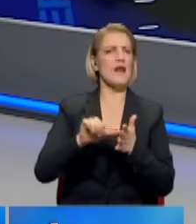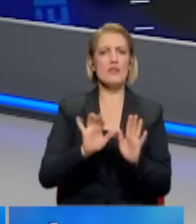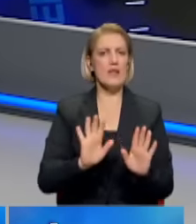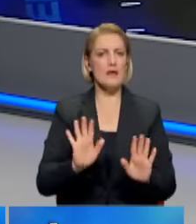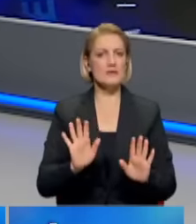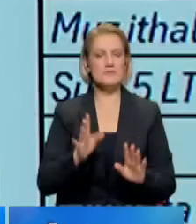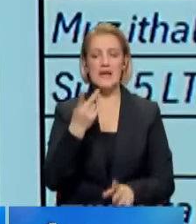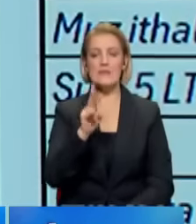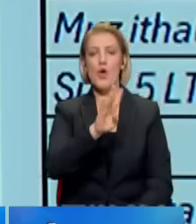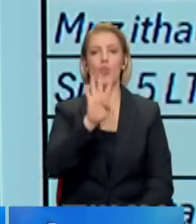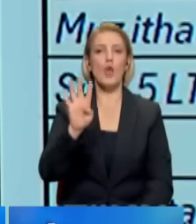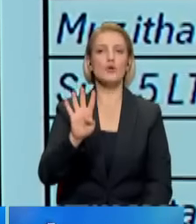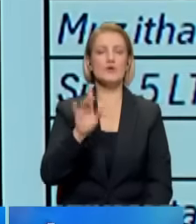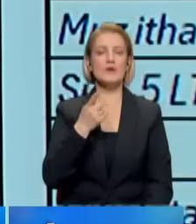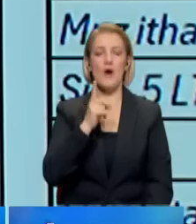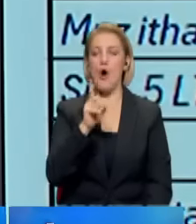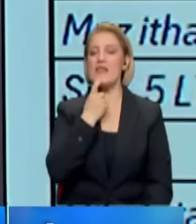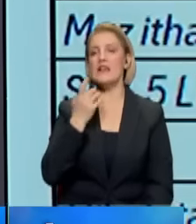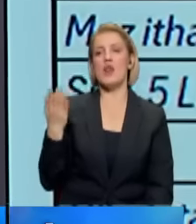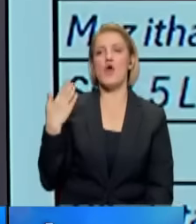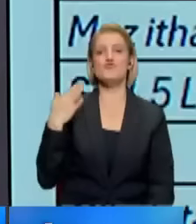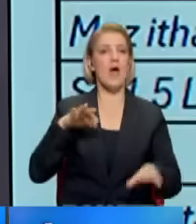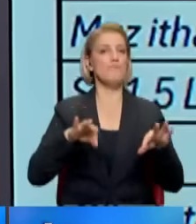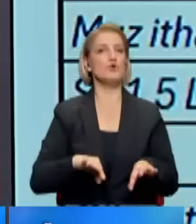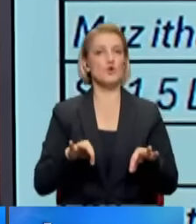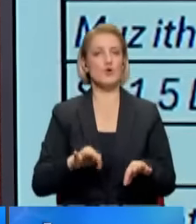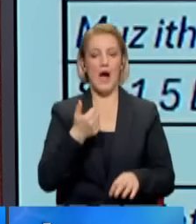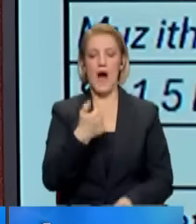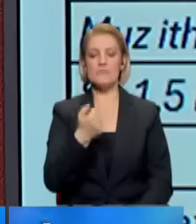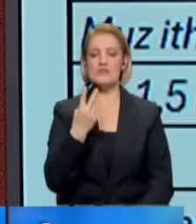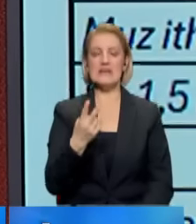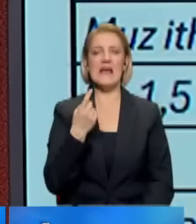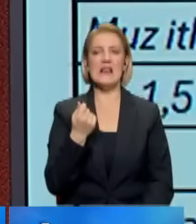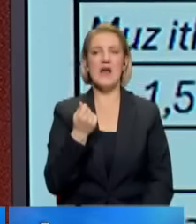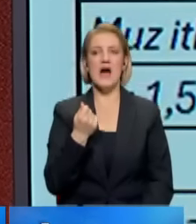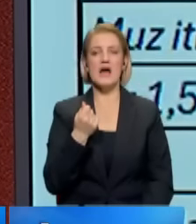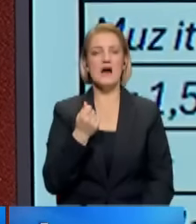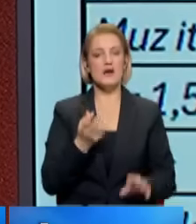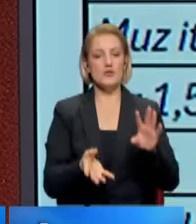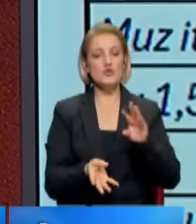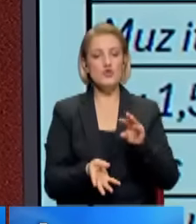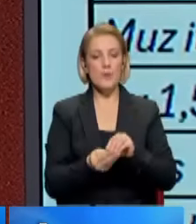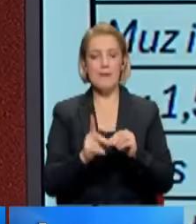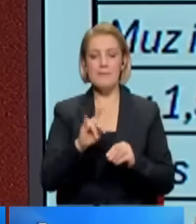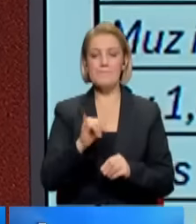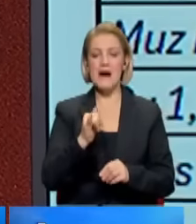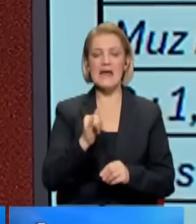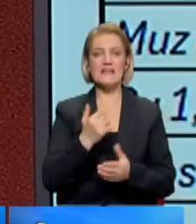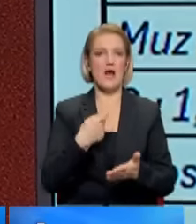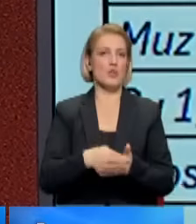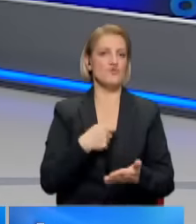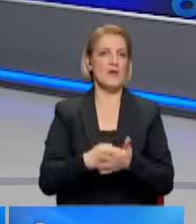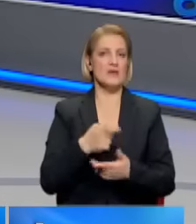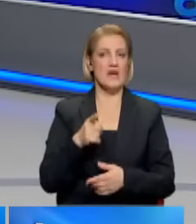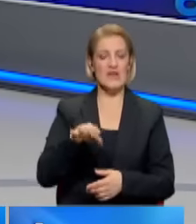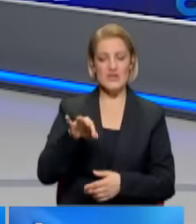değil. 2014 yılında, 10 yıl önce bugün 62 lira 23 kuruş tutan bir market alışverişi.